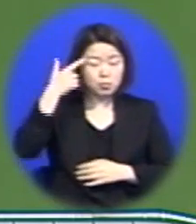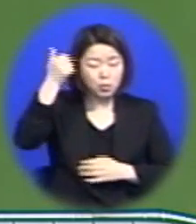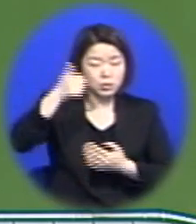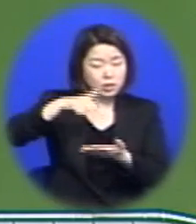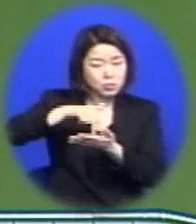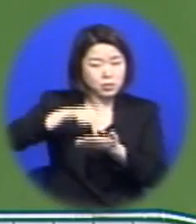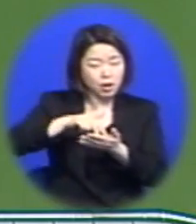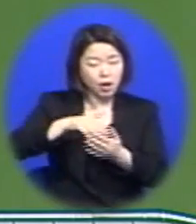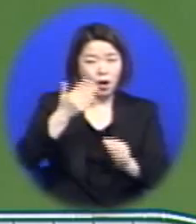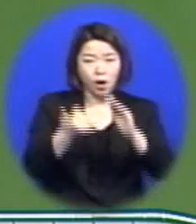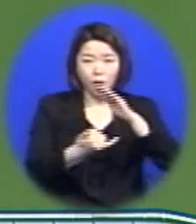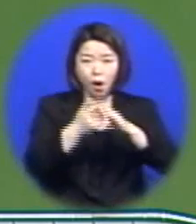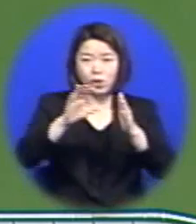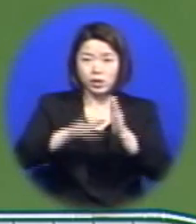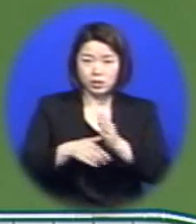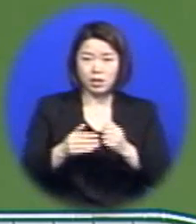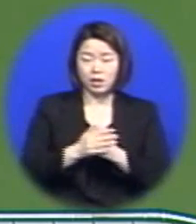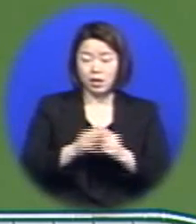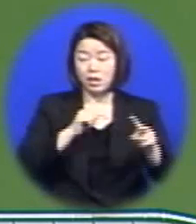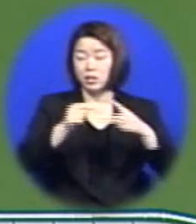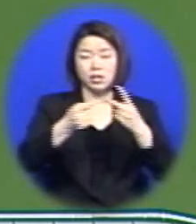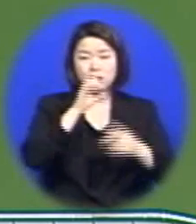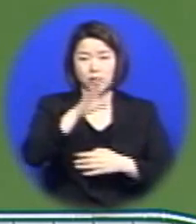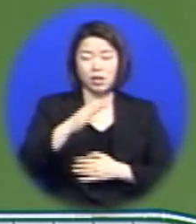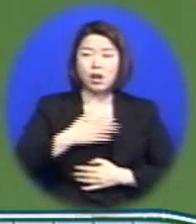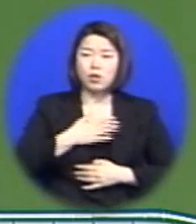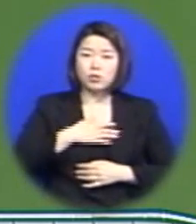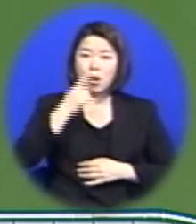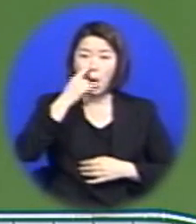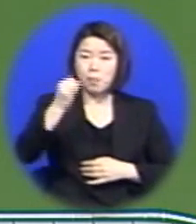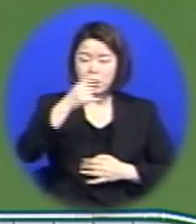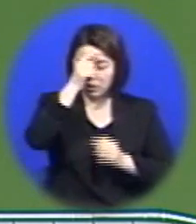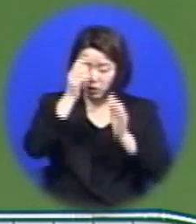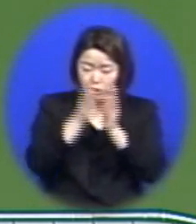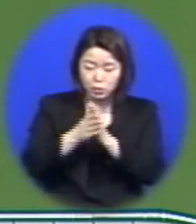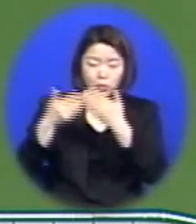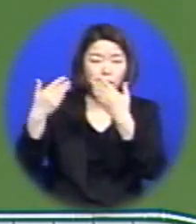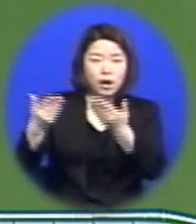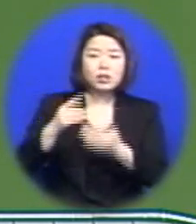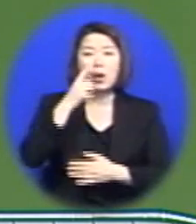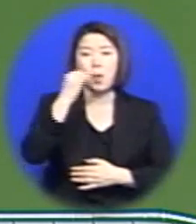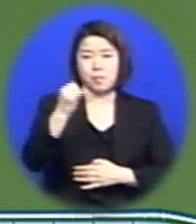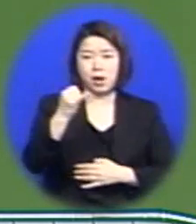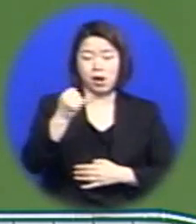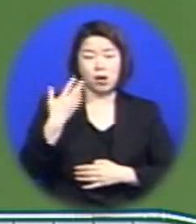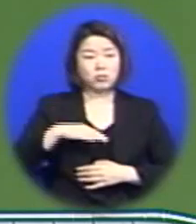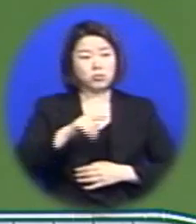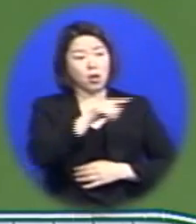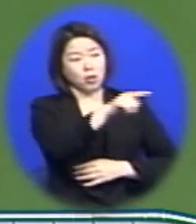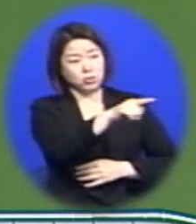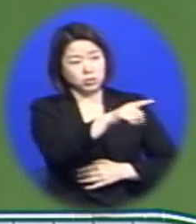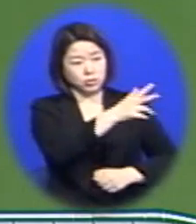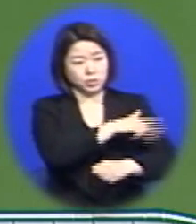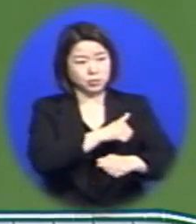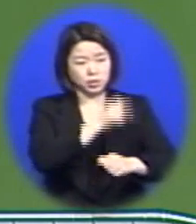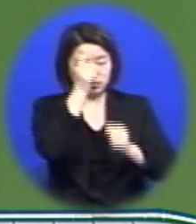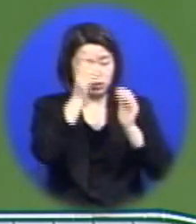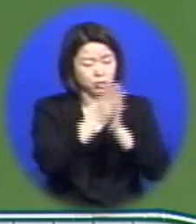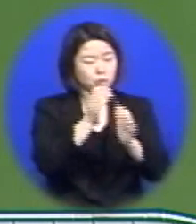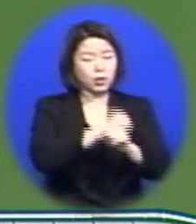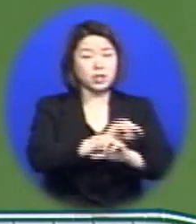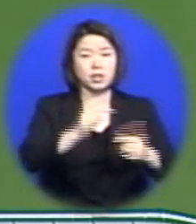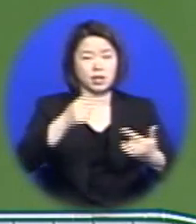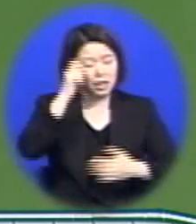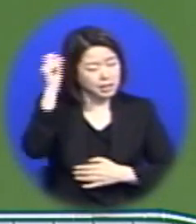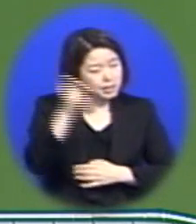되더 그래요 우리 어머님은 기도하시는 어머니요 그런데 그 집사님은 기도 안 하는 분이더라고요 새벽